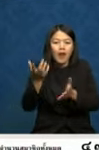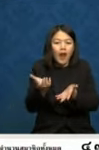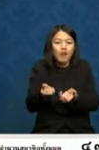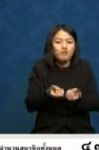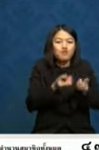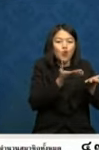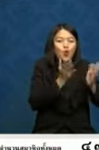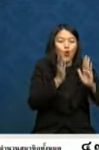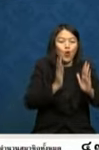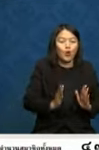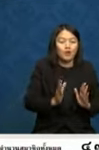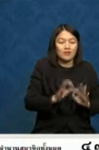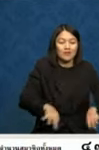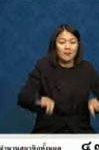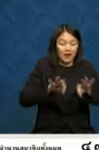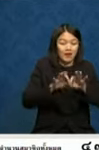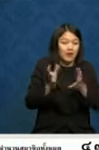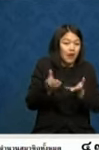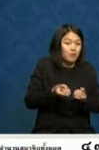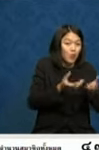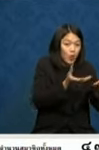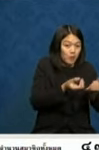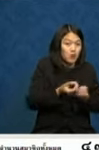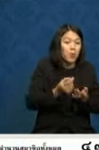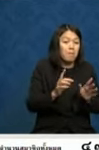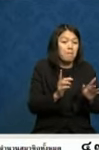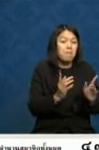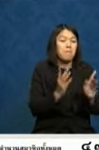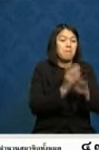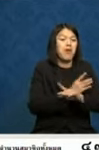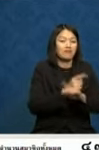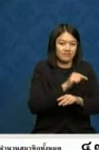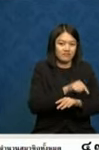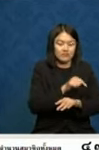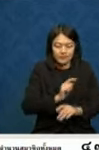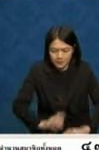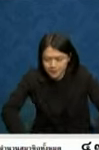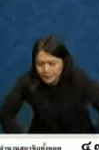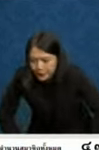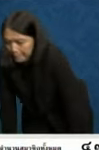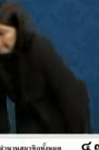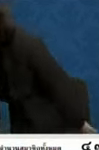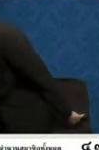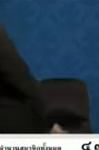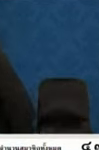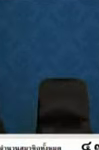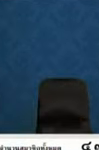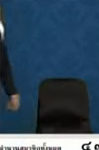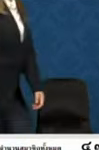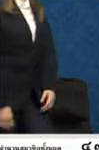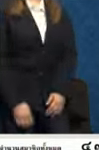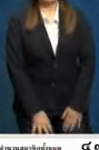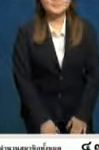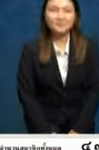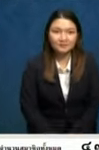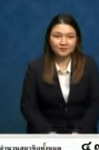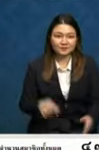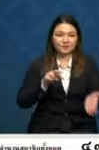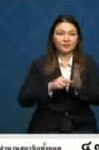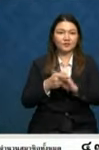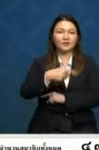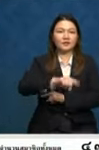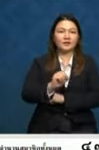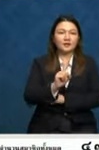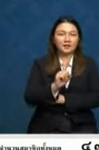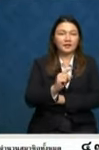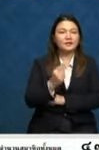ลบุคคลสำคัญทดแทนจากลำที่มีอยู่แล้วนะครับเรื่องของเครื่องเฮลิคอปเตอร์ก็เป็นใน